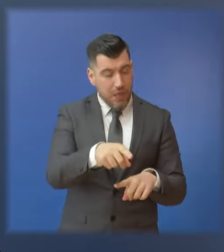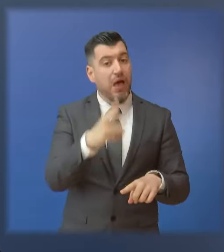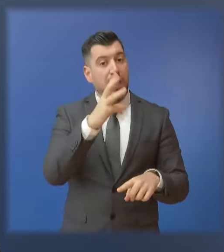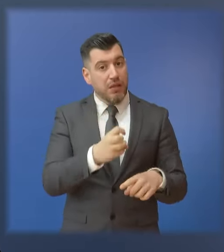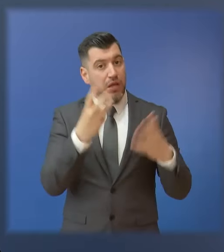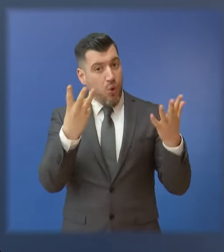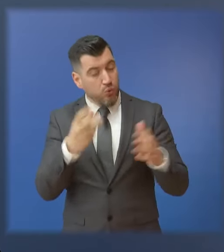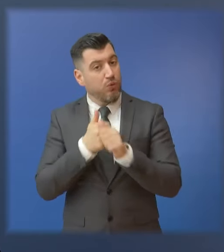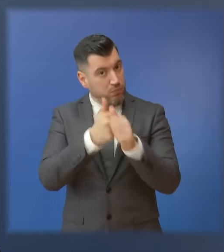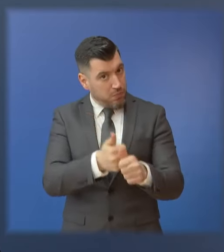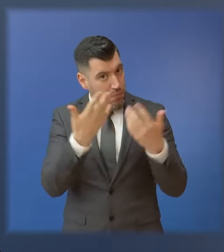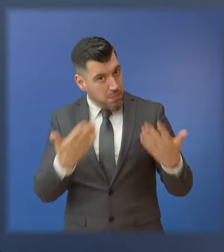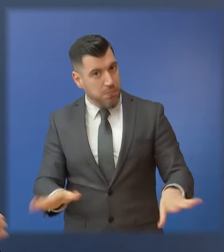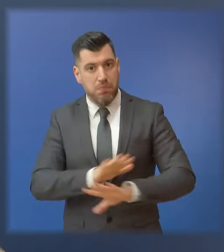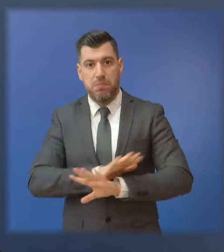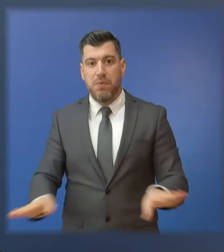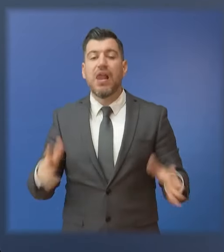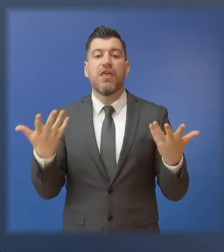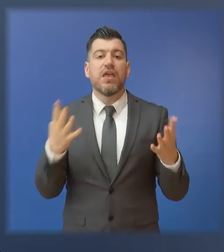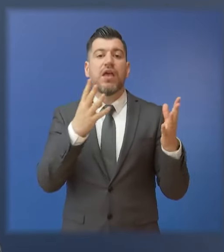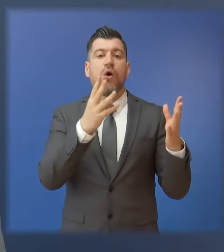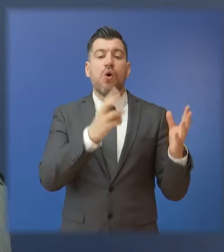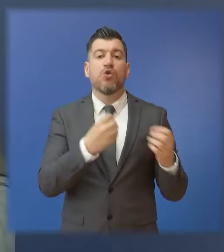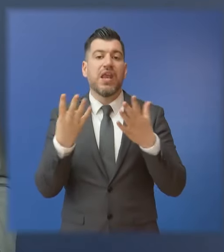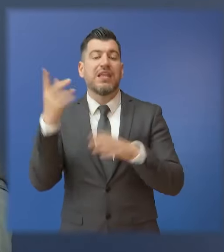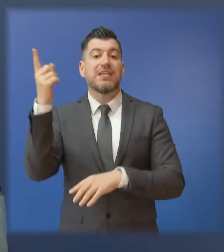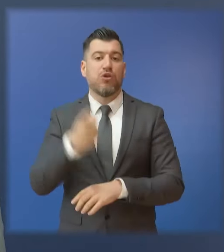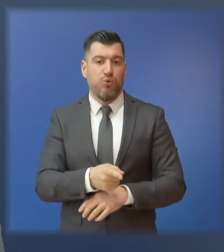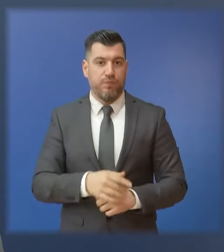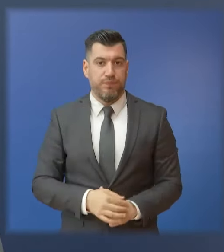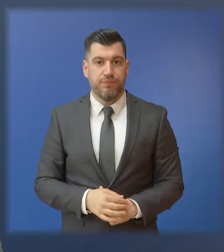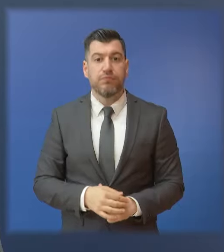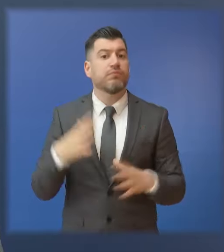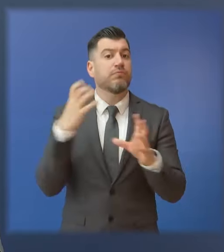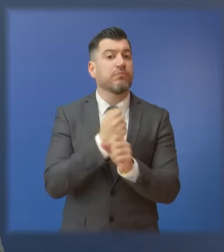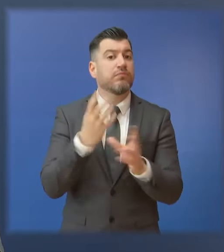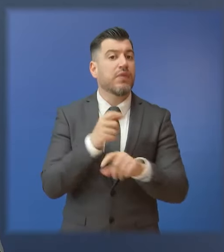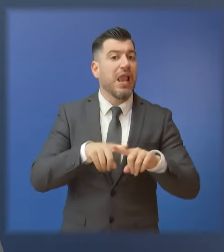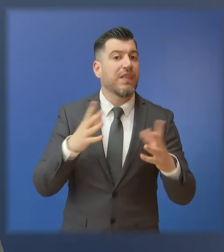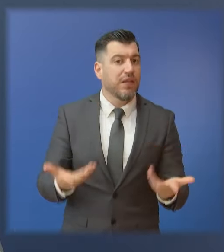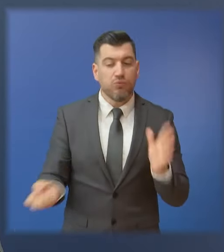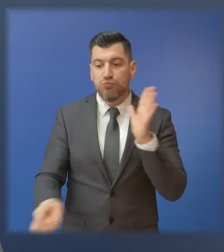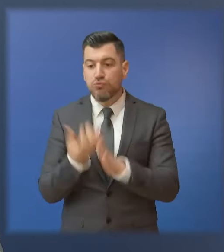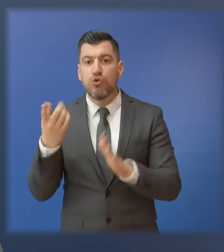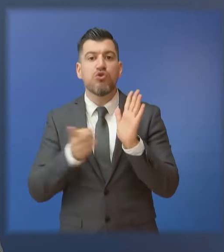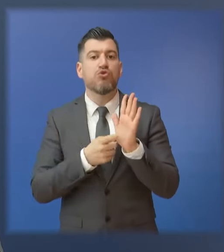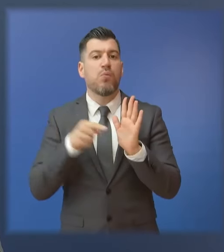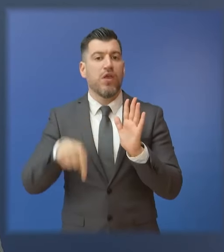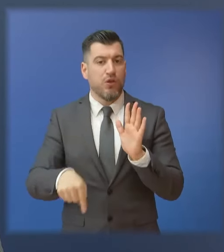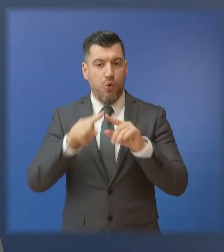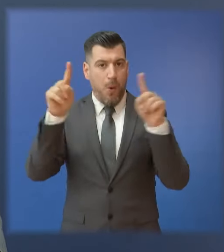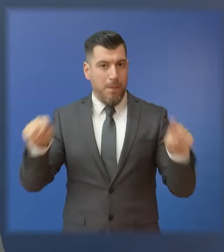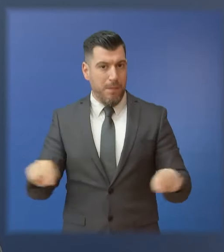το 89% τα κυριότερα επιτεύγματα που αναγνωρίζονται είναι μεταξύ άλλων το νέο νομοθετικό πλαίσιο που διασφαλίζει την